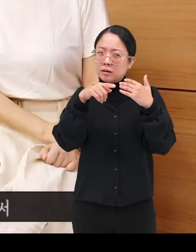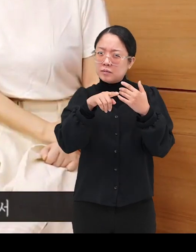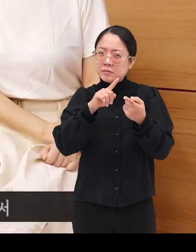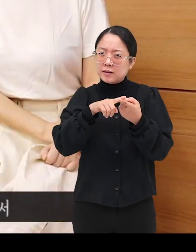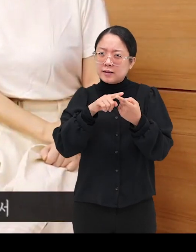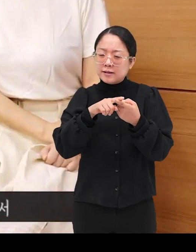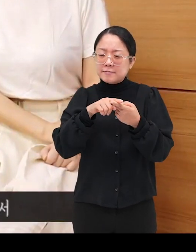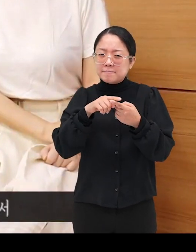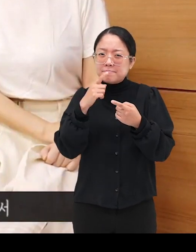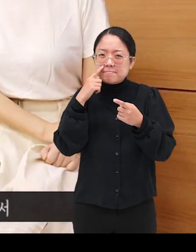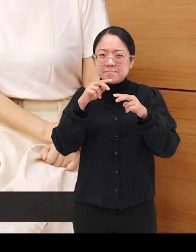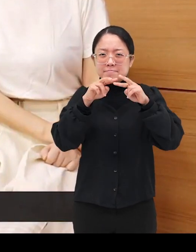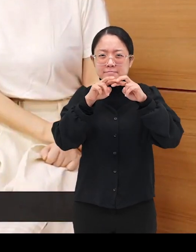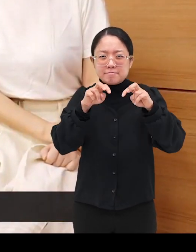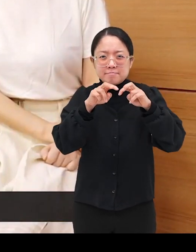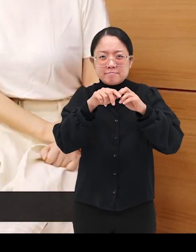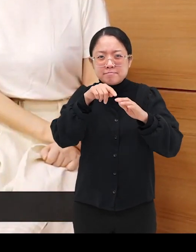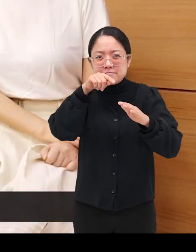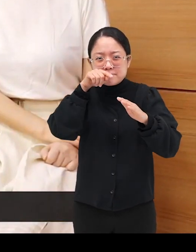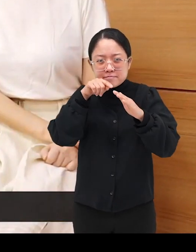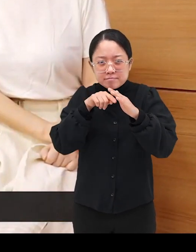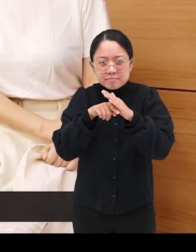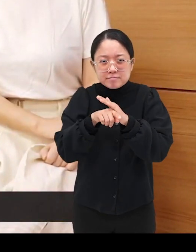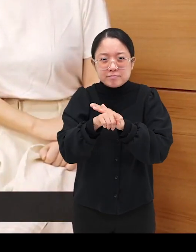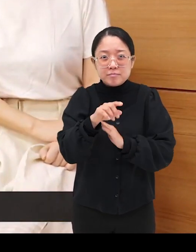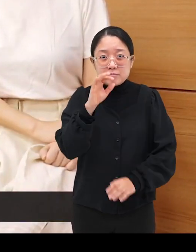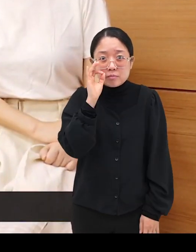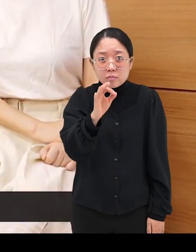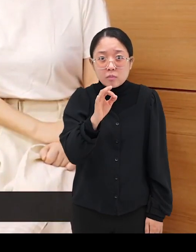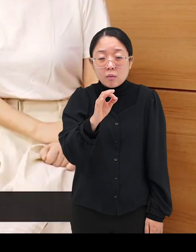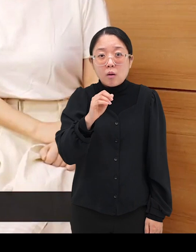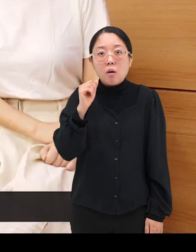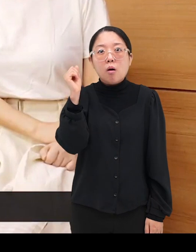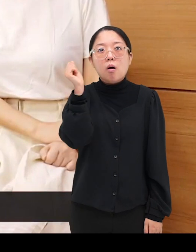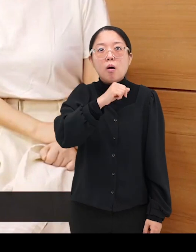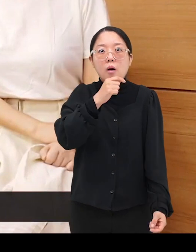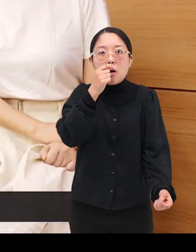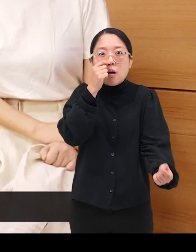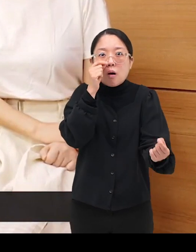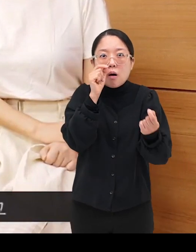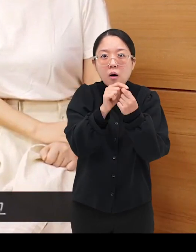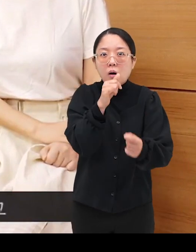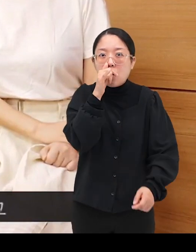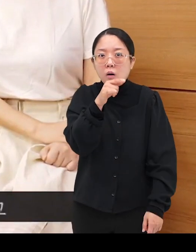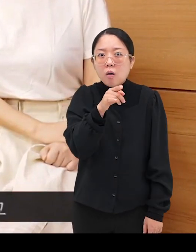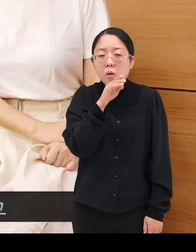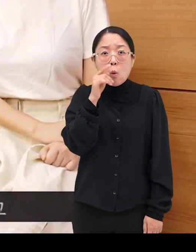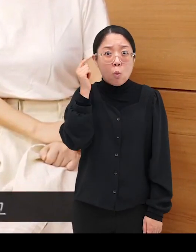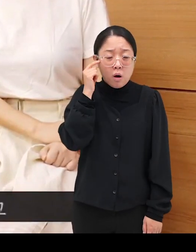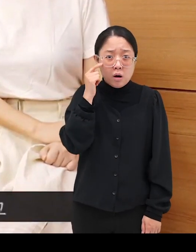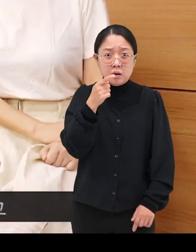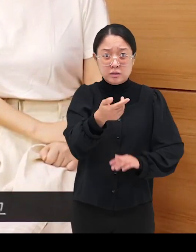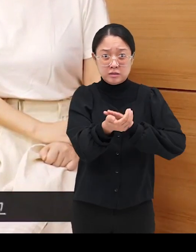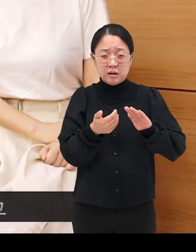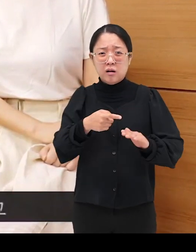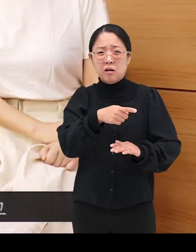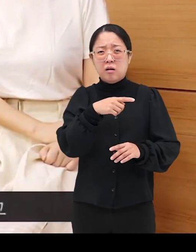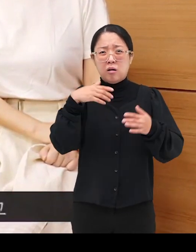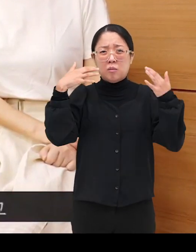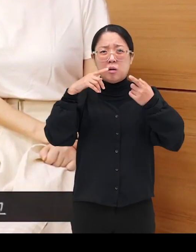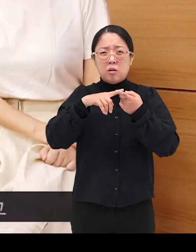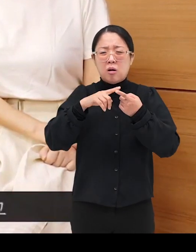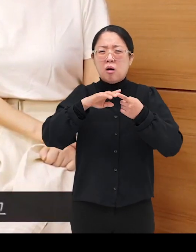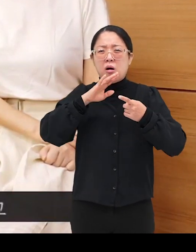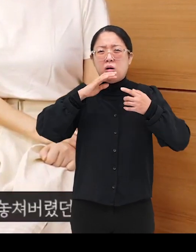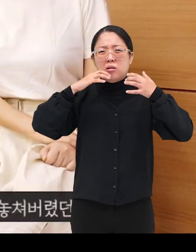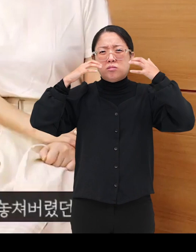한번 정해봄으로써 그 여름을 조금 더 가까이 또 파헤쳐보고 그러다 보면 또 애정하게